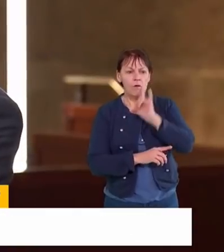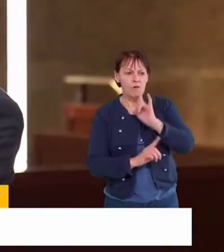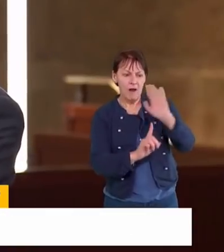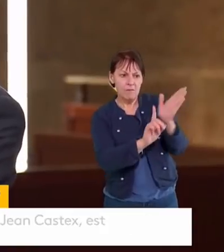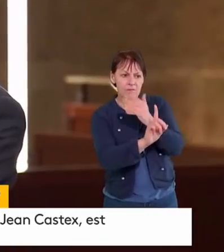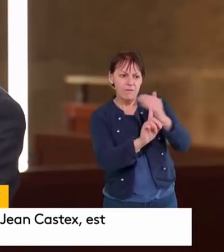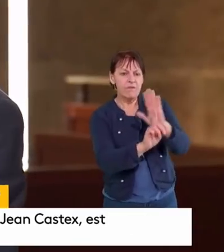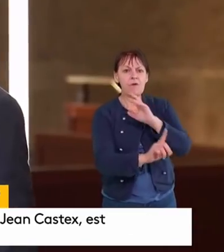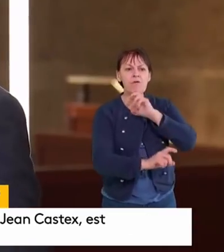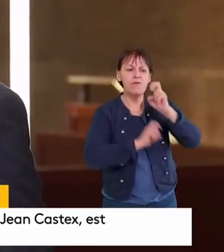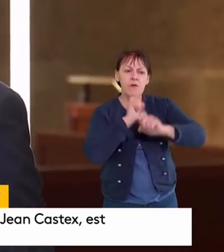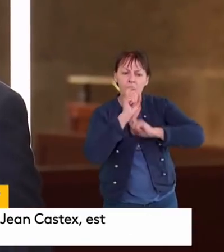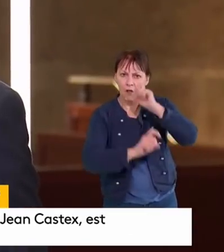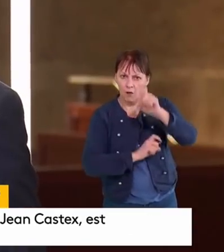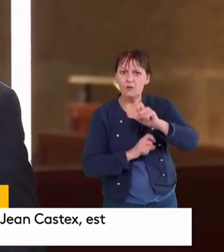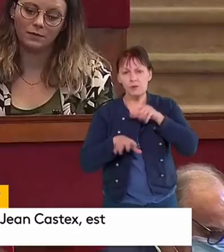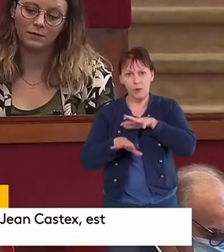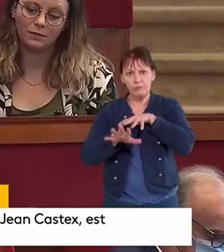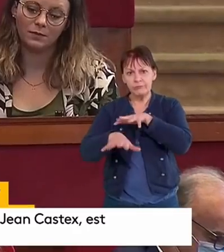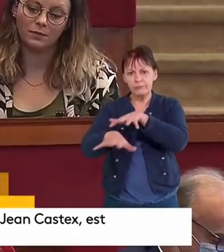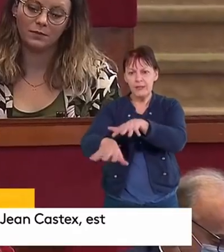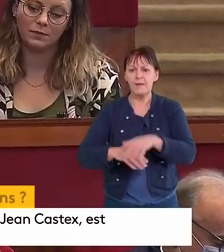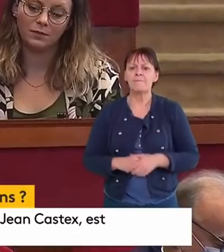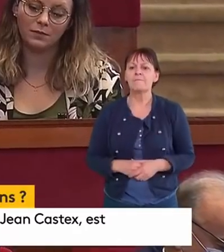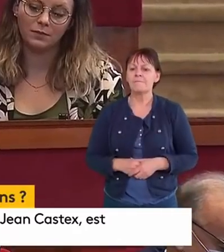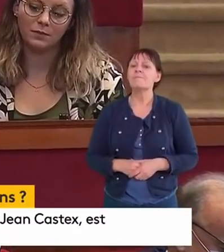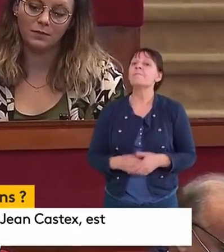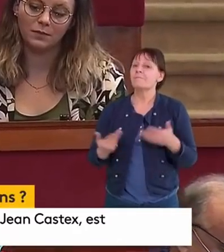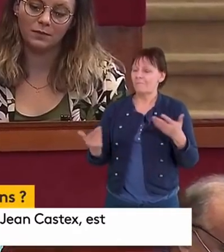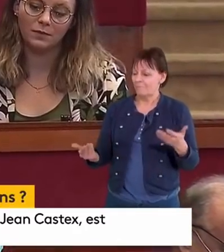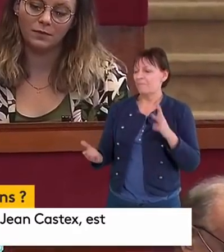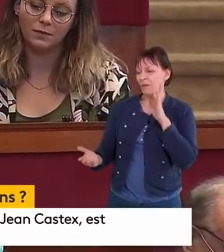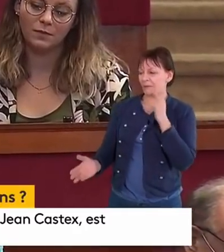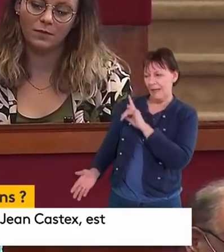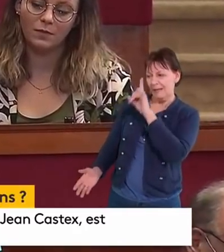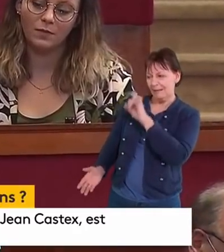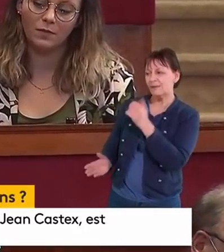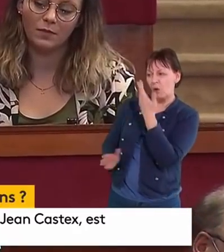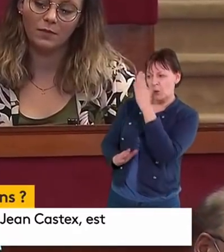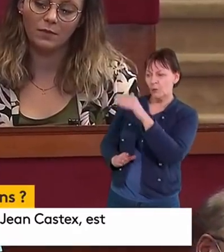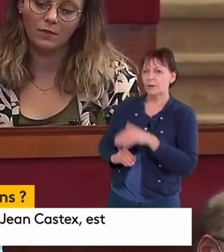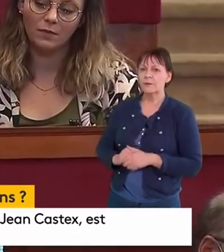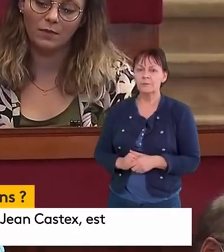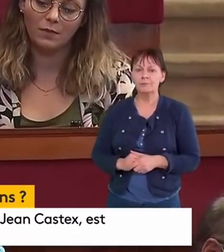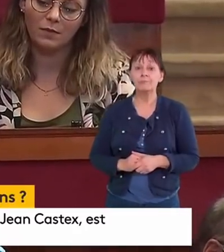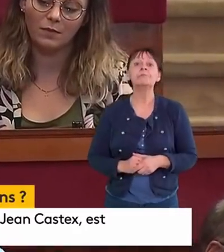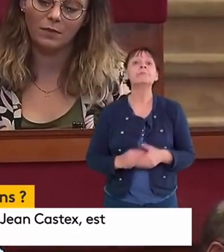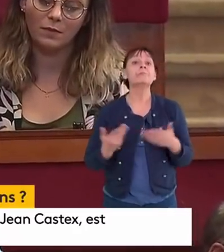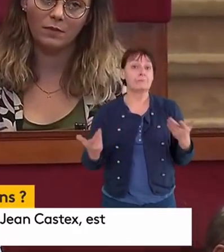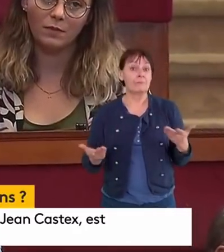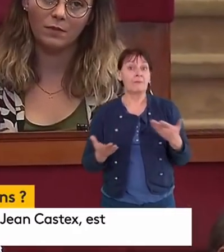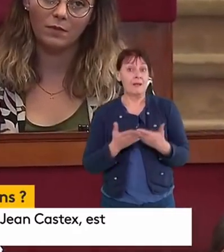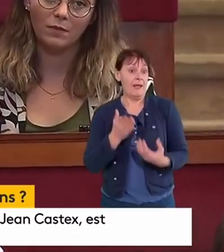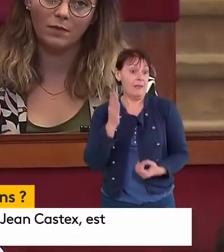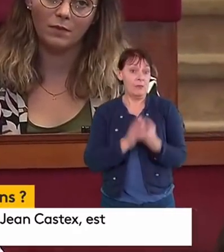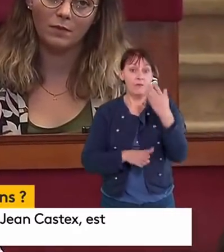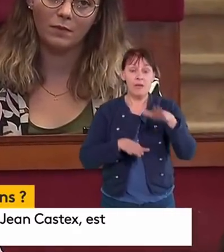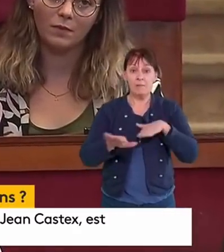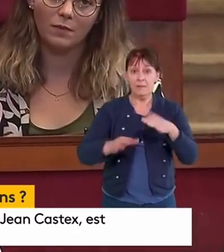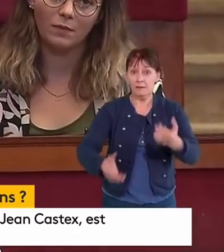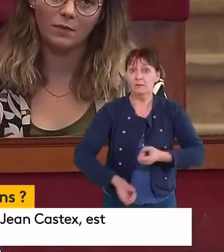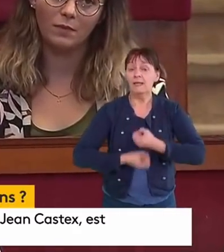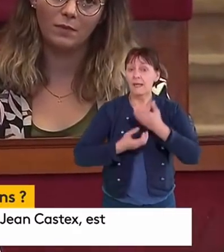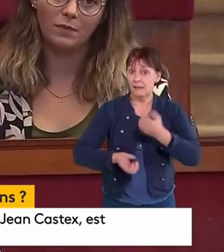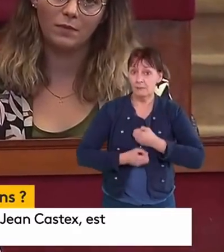sur ce sujet-là. Kenza Okanse. Ainsi, là-dessus, quel regard portez-vous concrètement sur ces nouveaux types d'expression, et comment